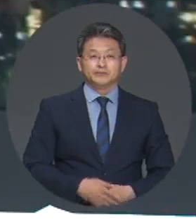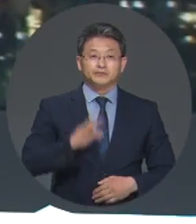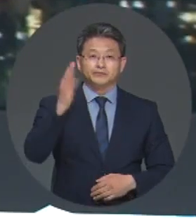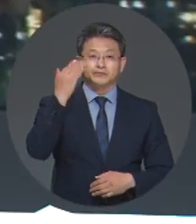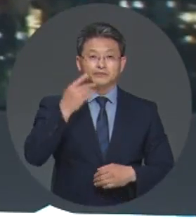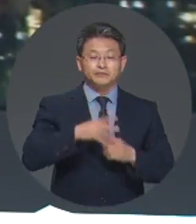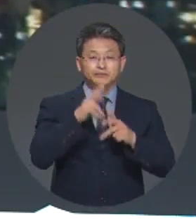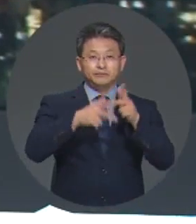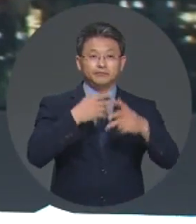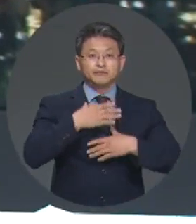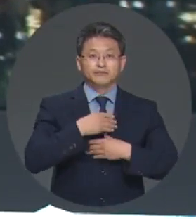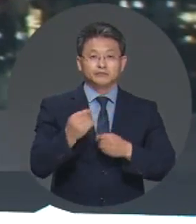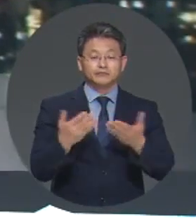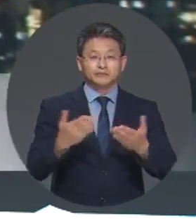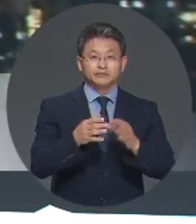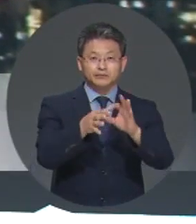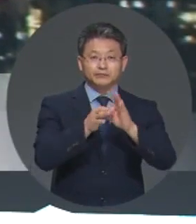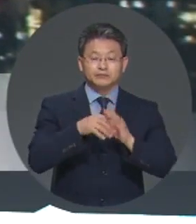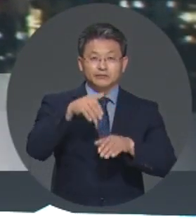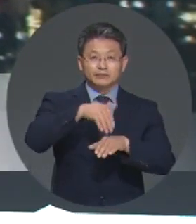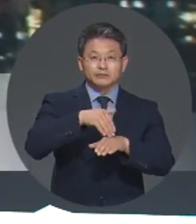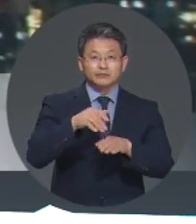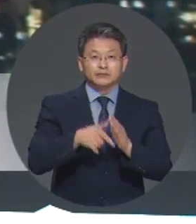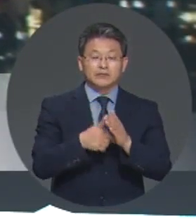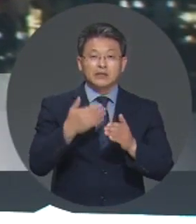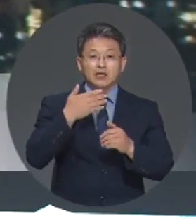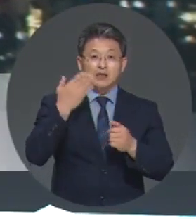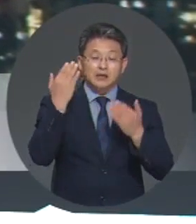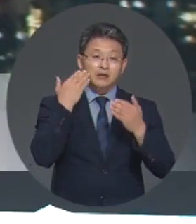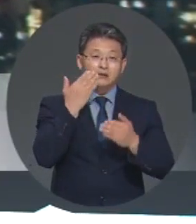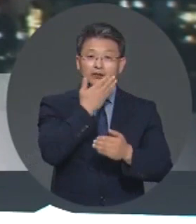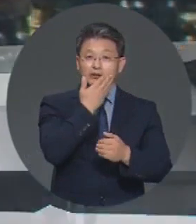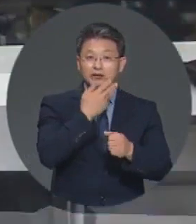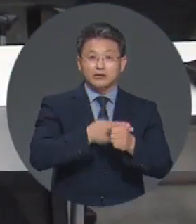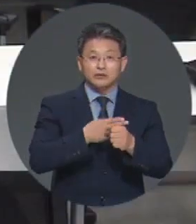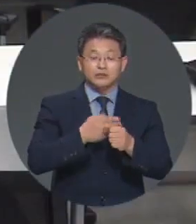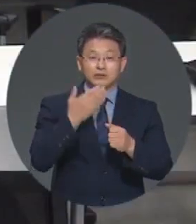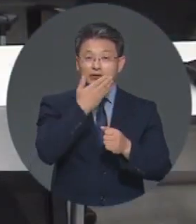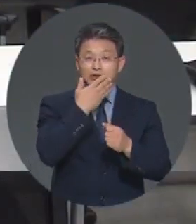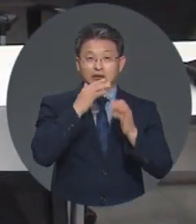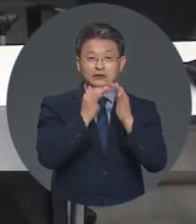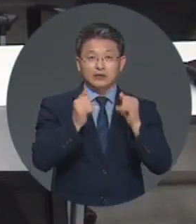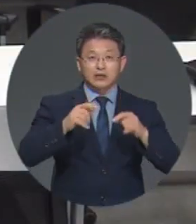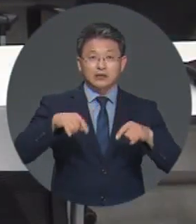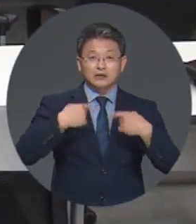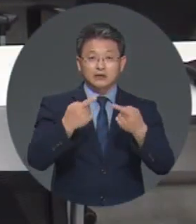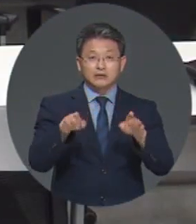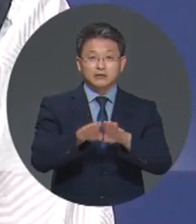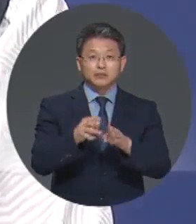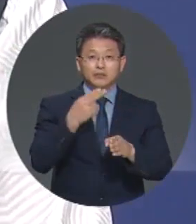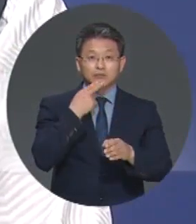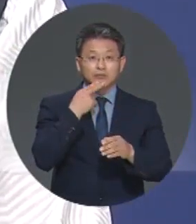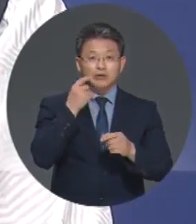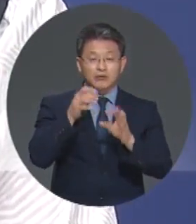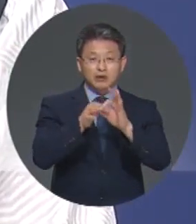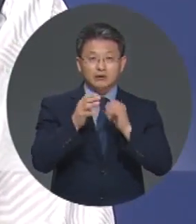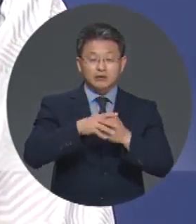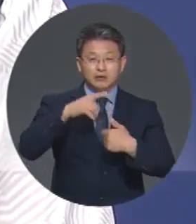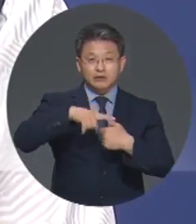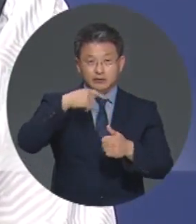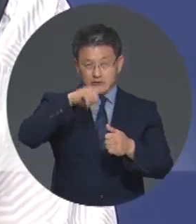최근 산업안전보건 업무 관련 연수회 영양교사와 영양사들이 집단 불참석한 것과 관련해